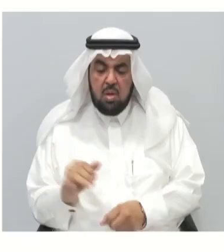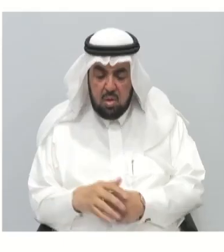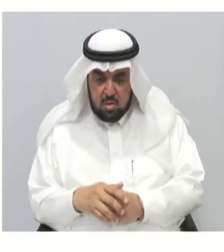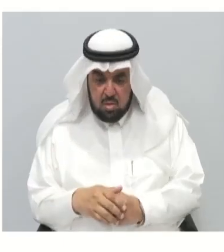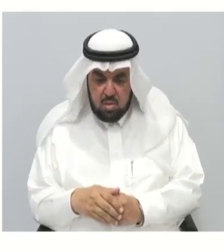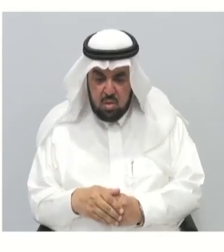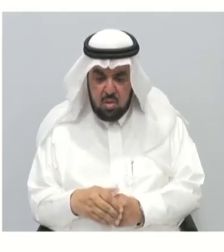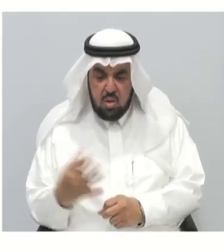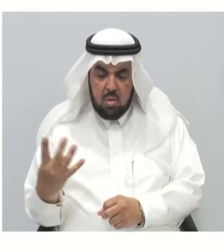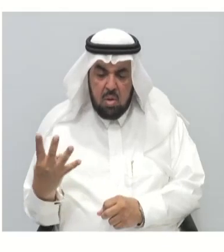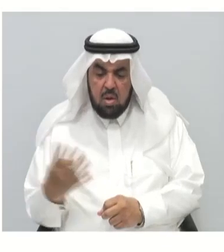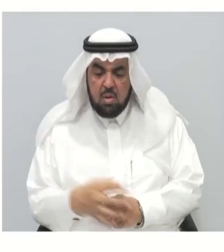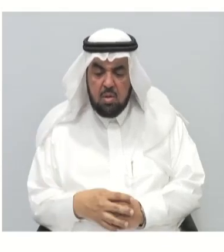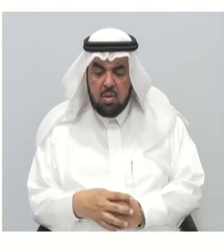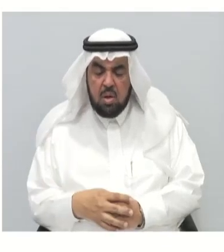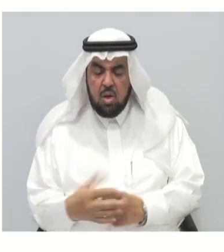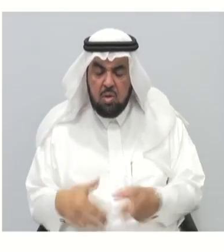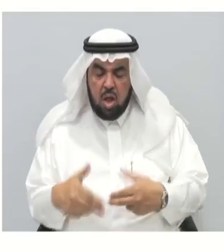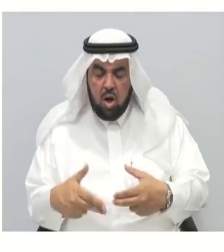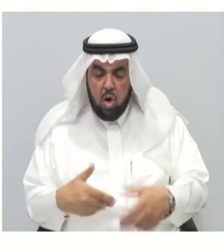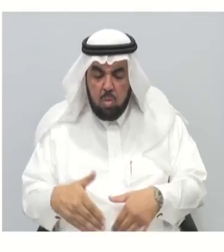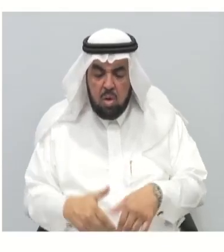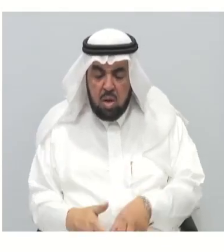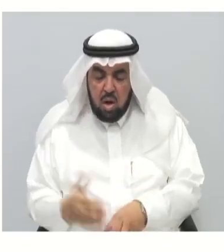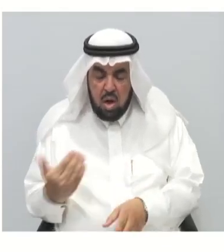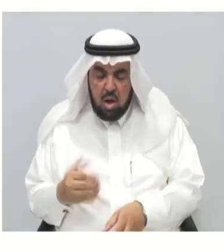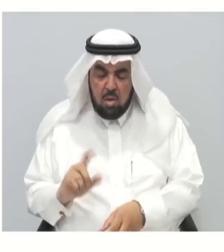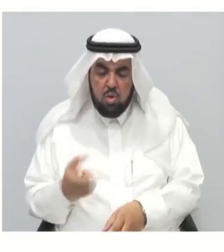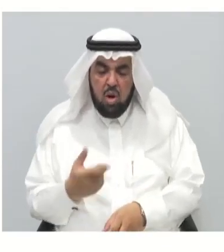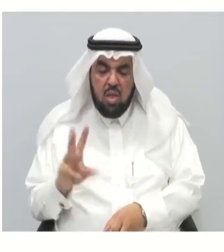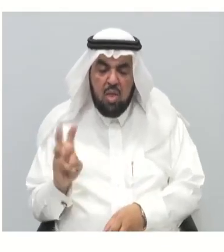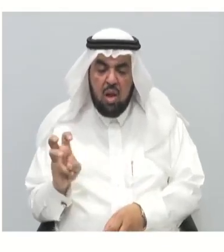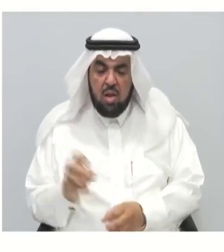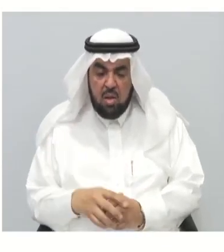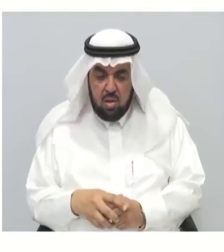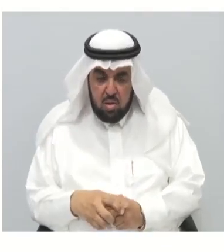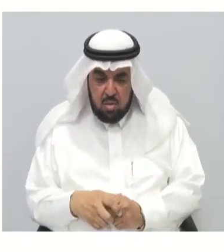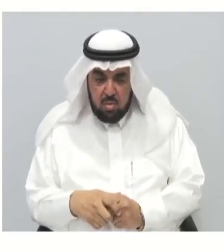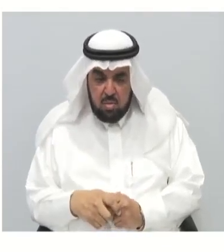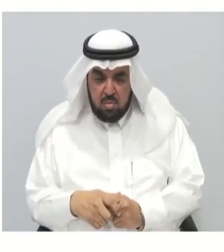طيب اربعه سوف يتحرك الروبوت الى الخلف بسرعه 30